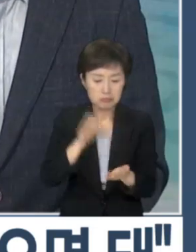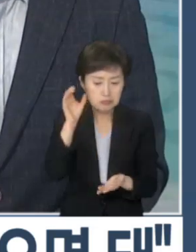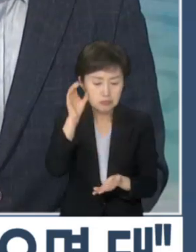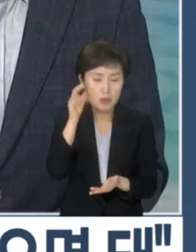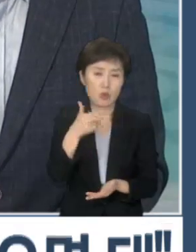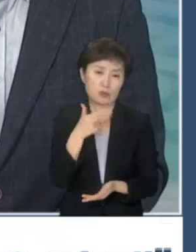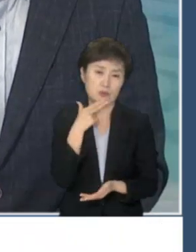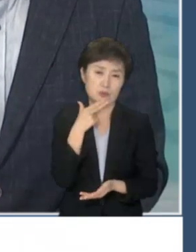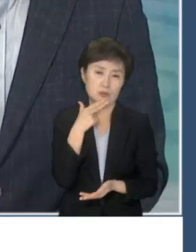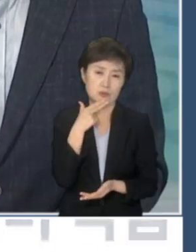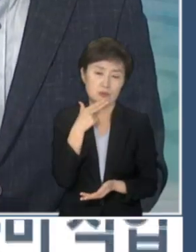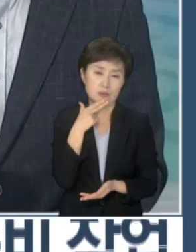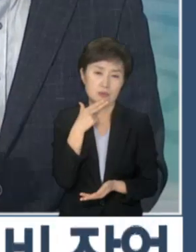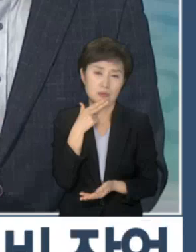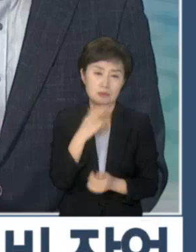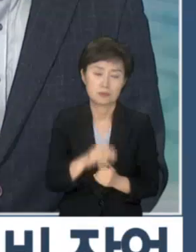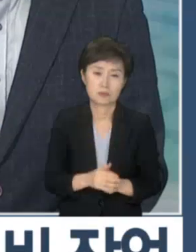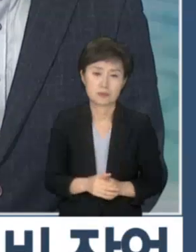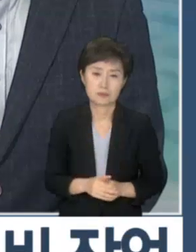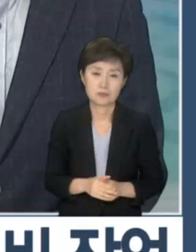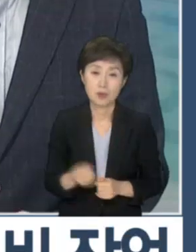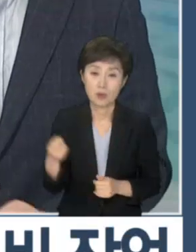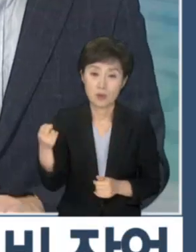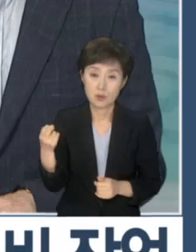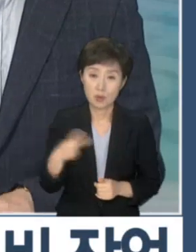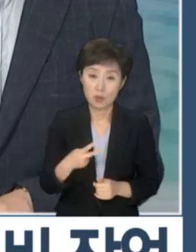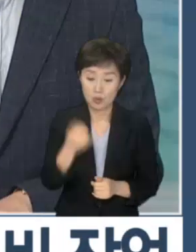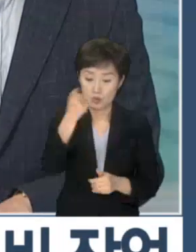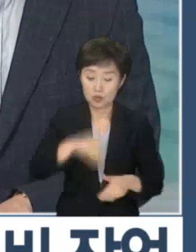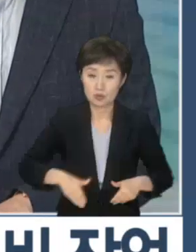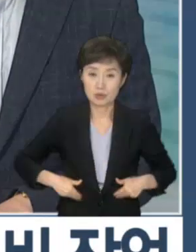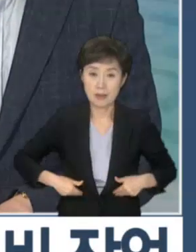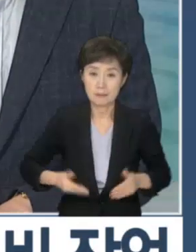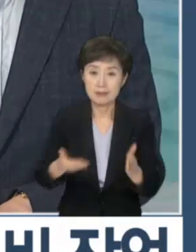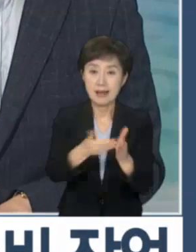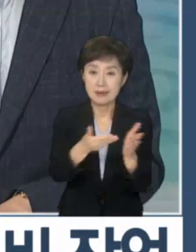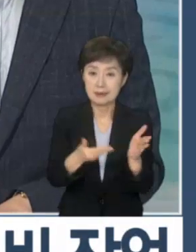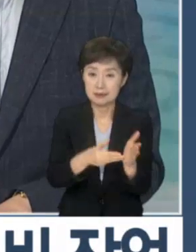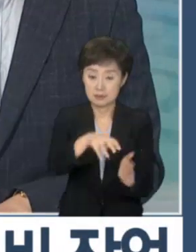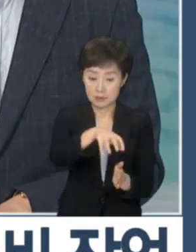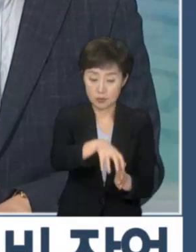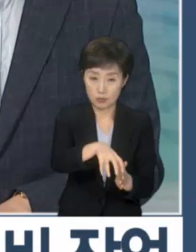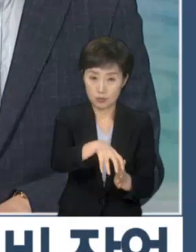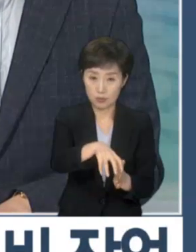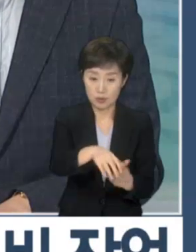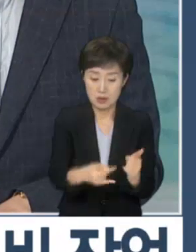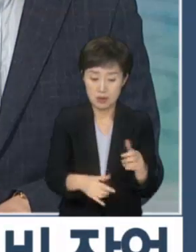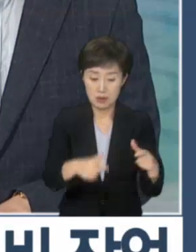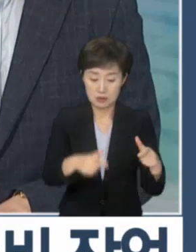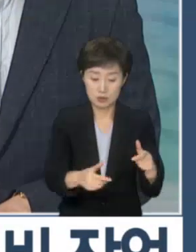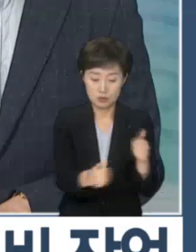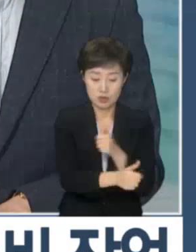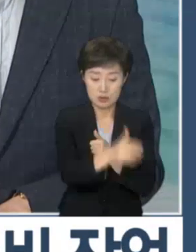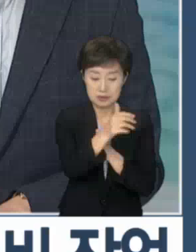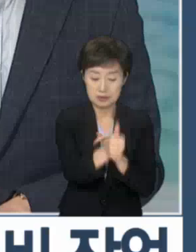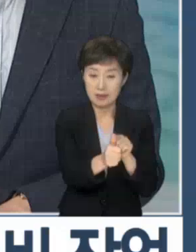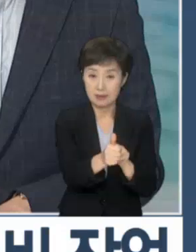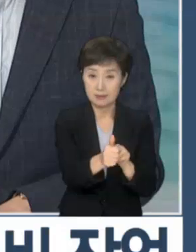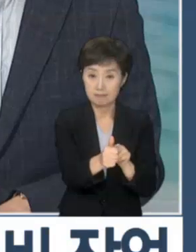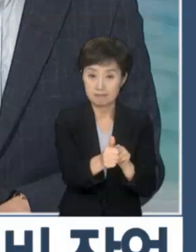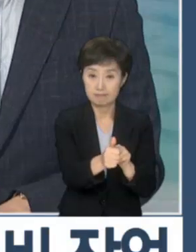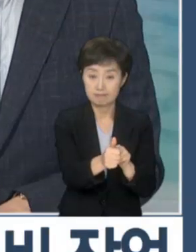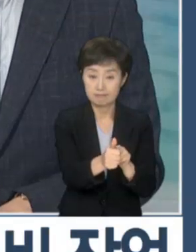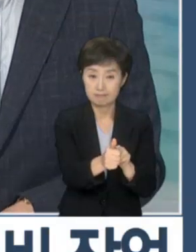이유도 없어요. 또 거의 비슷한 사례가 충남 당진에 지역위원장하고 있는 분이